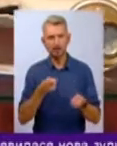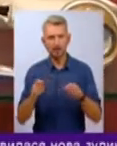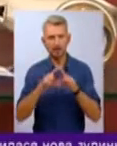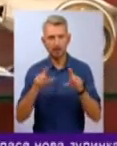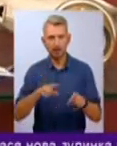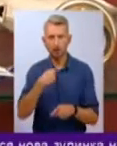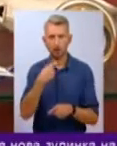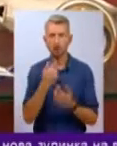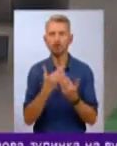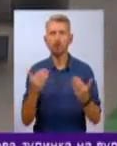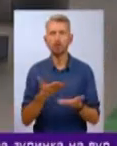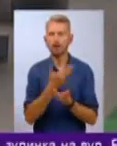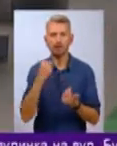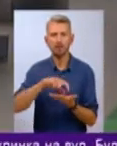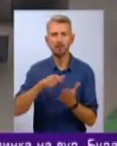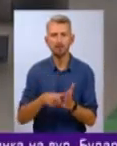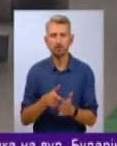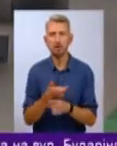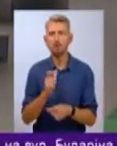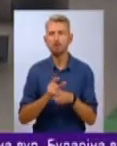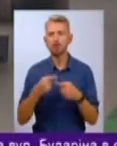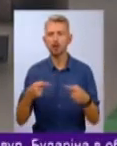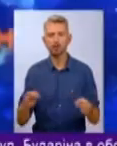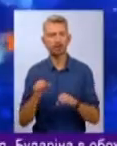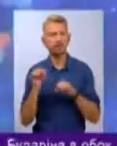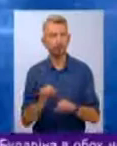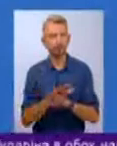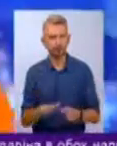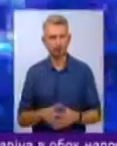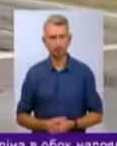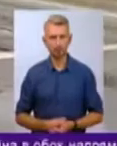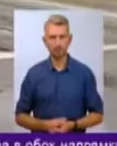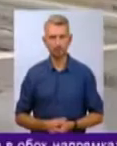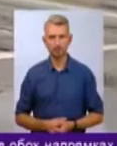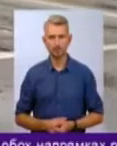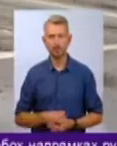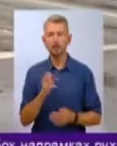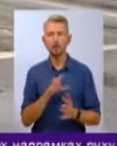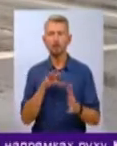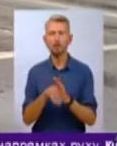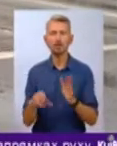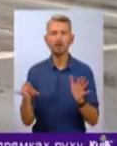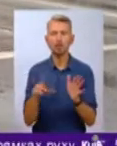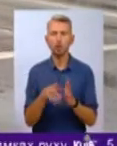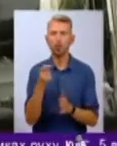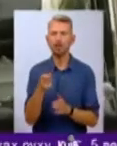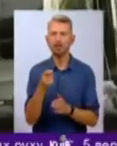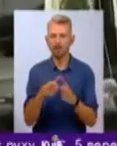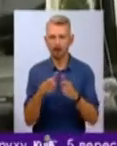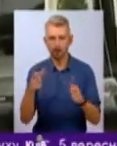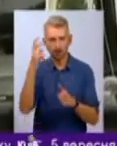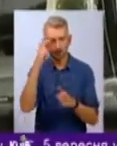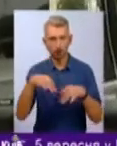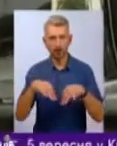закладу. Кажуть, музей не має приміщення, більшість експонатів не охороняють. На впровадження електронного квитка у столичному